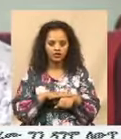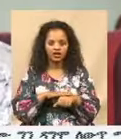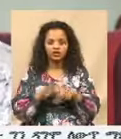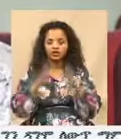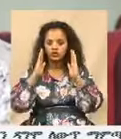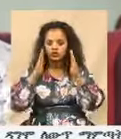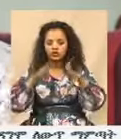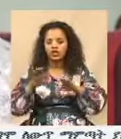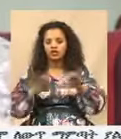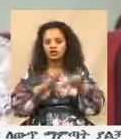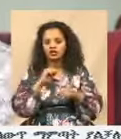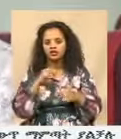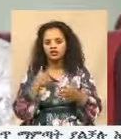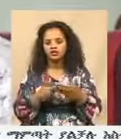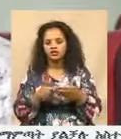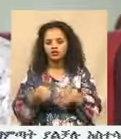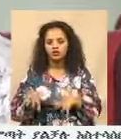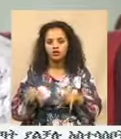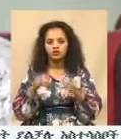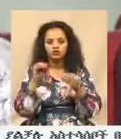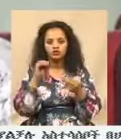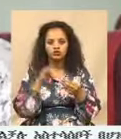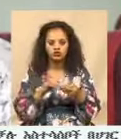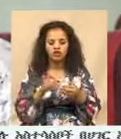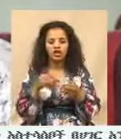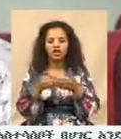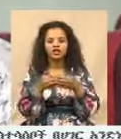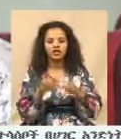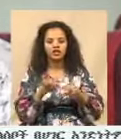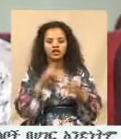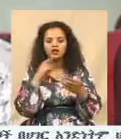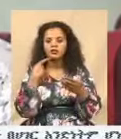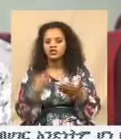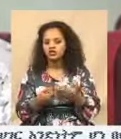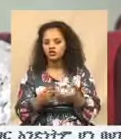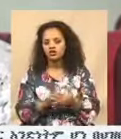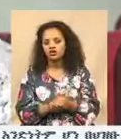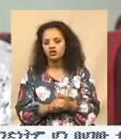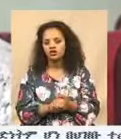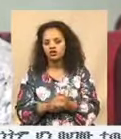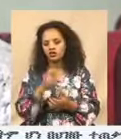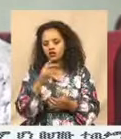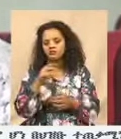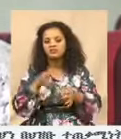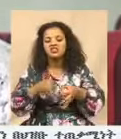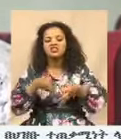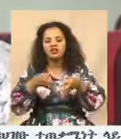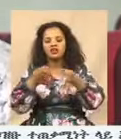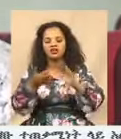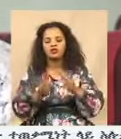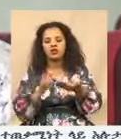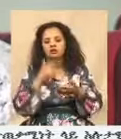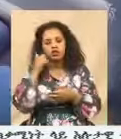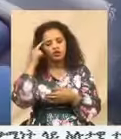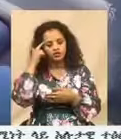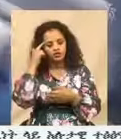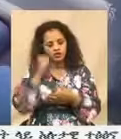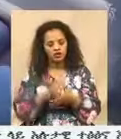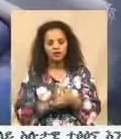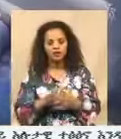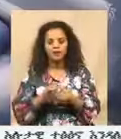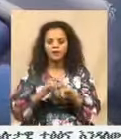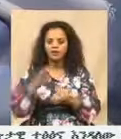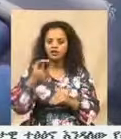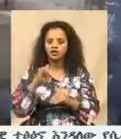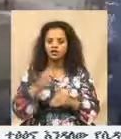ትኩረት ያደረገና እነዚህ ተማሪዎቹንም ጭምር አድሬስ ያደረገ መረጃ የሚተላለፍ ይሆናል ብዬ አስባለሁ።